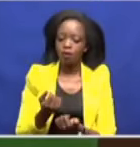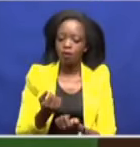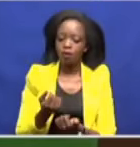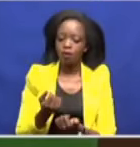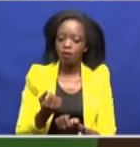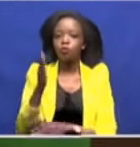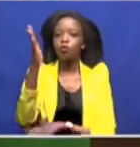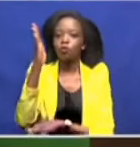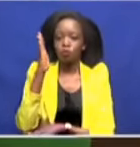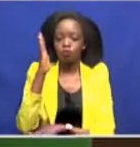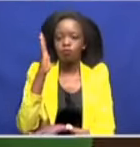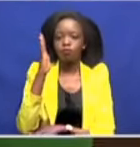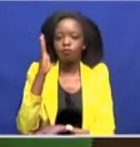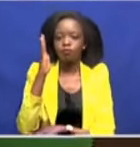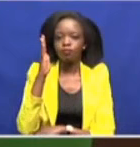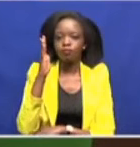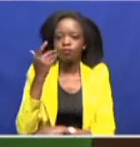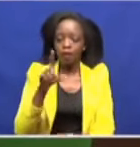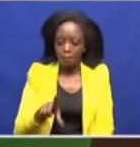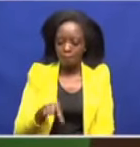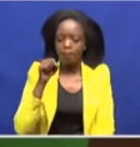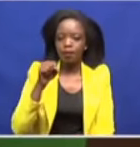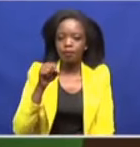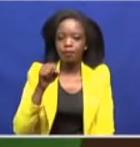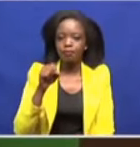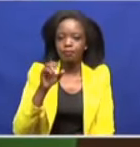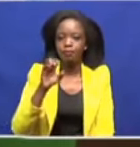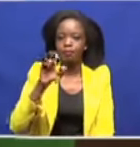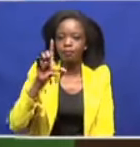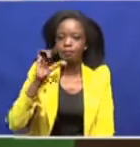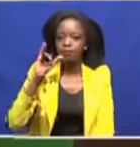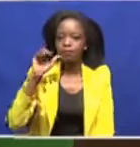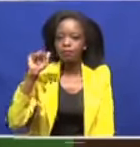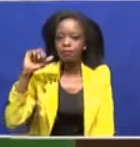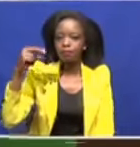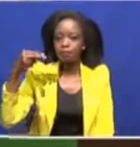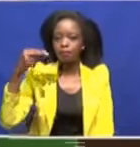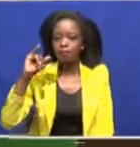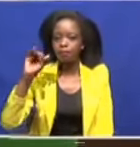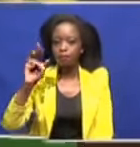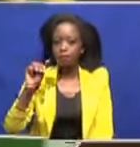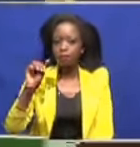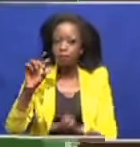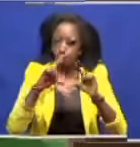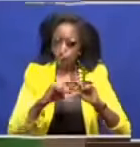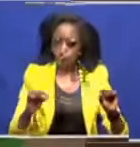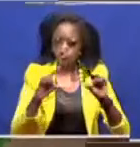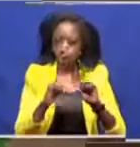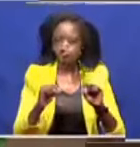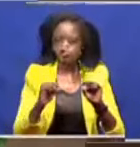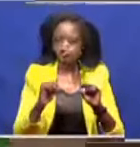Mwenyezi Mungu anamteua Eliakim, na maneno yanayotumika